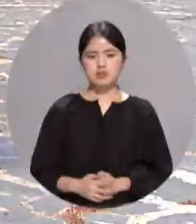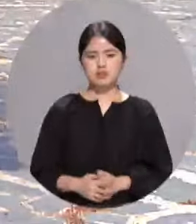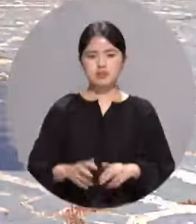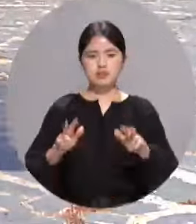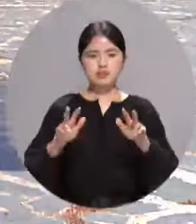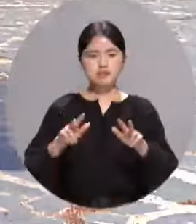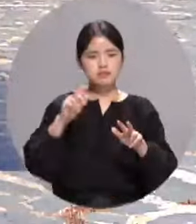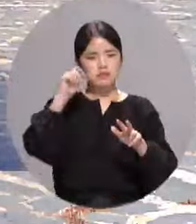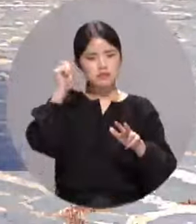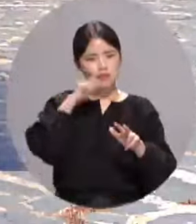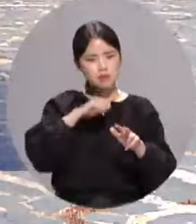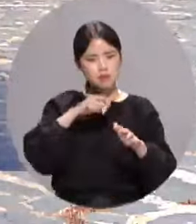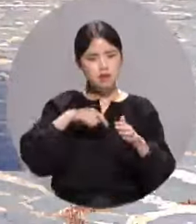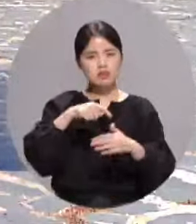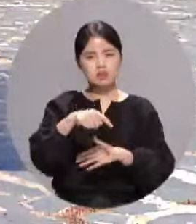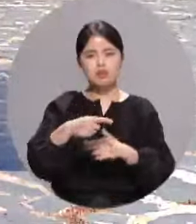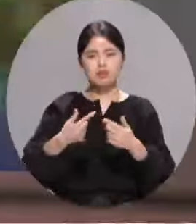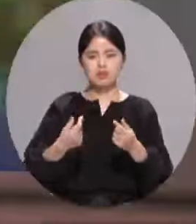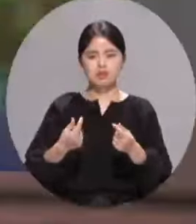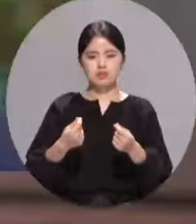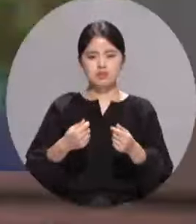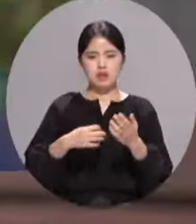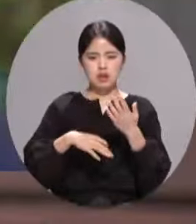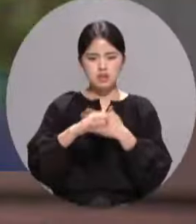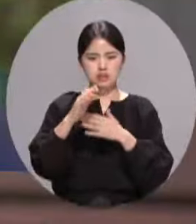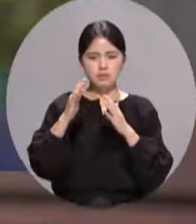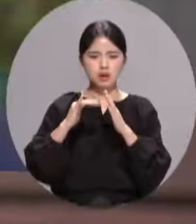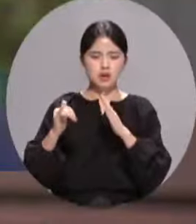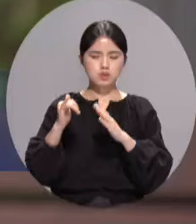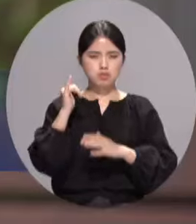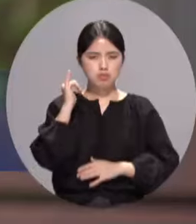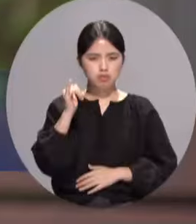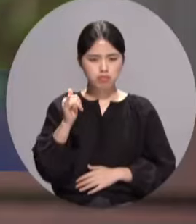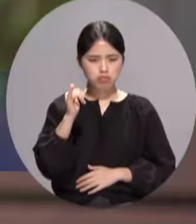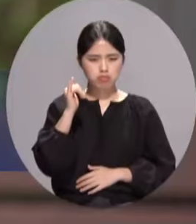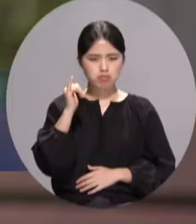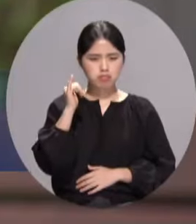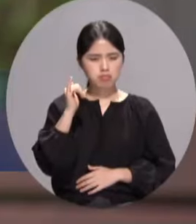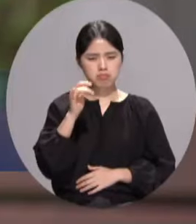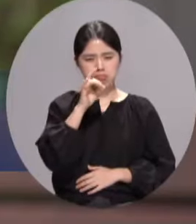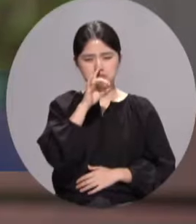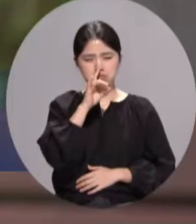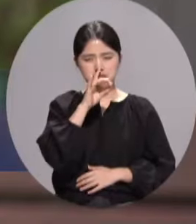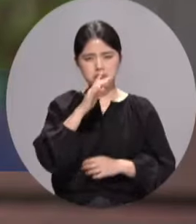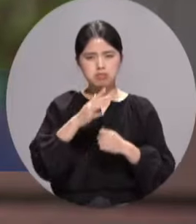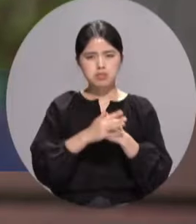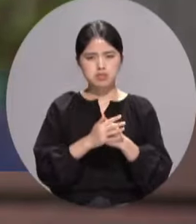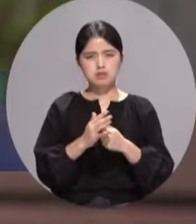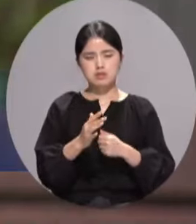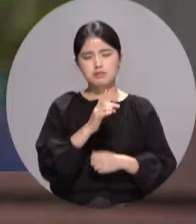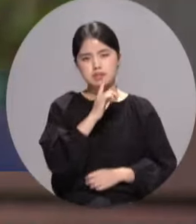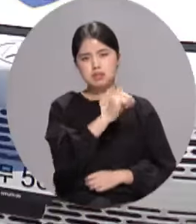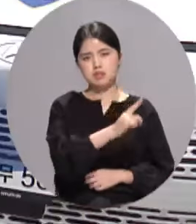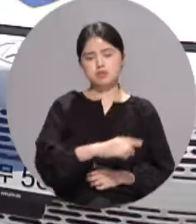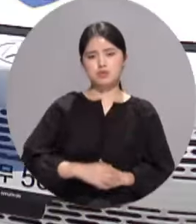아마 새벽에 나가신 거 같아요 아침에 가족이 연락을 했는데 연락이 안